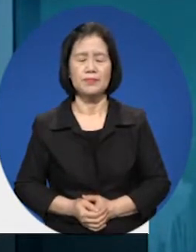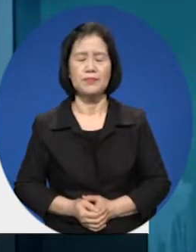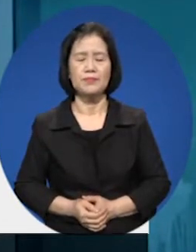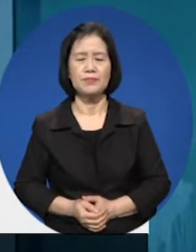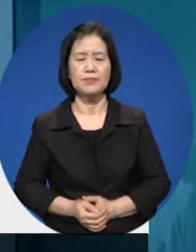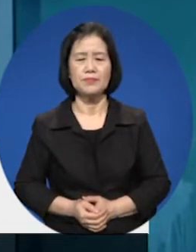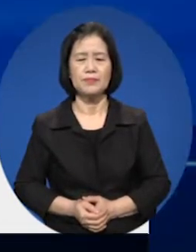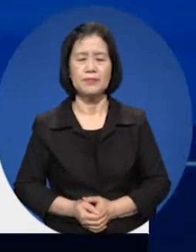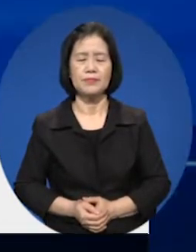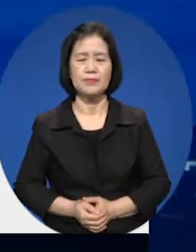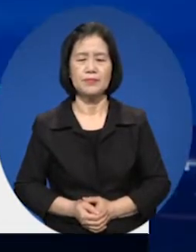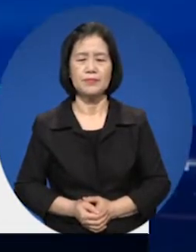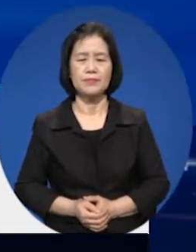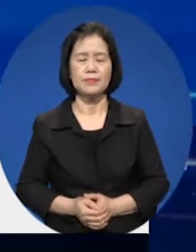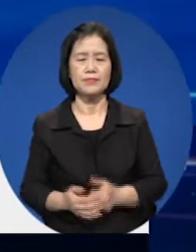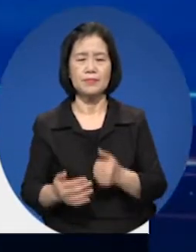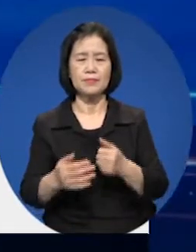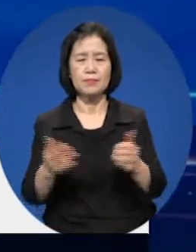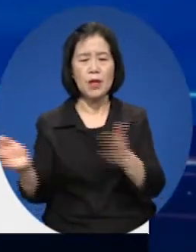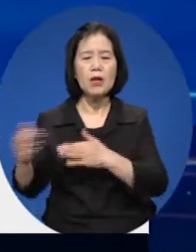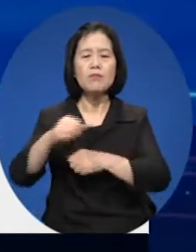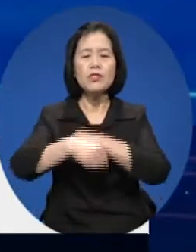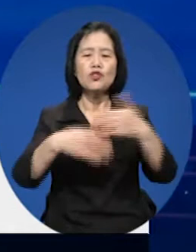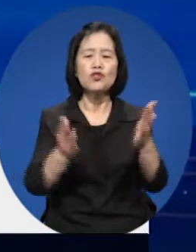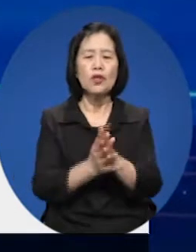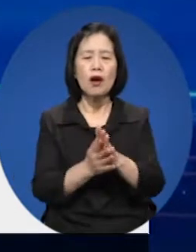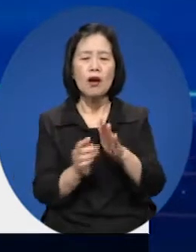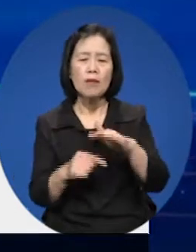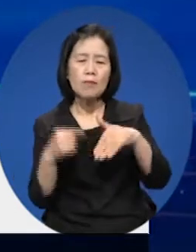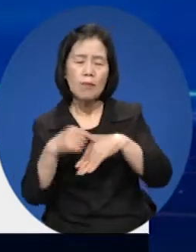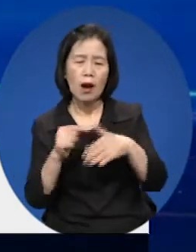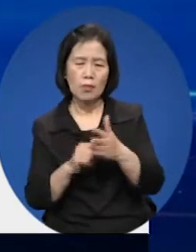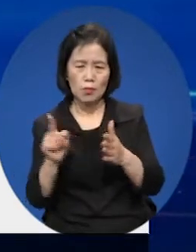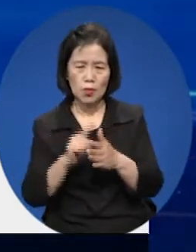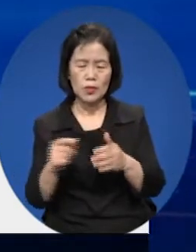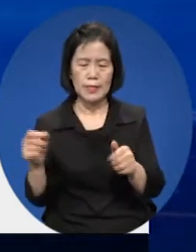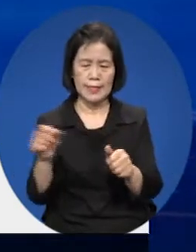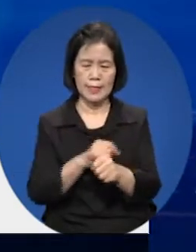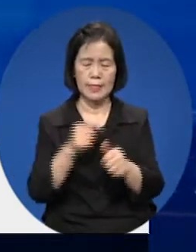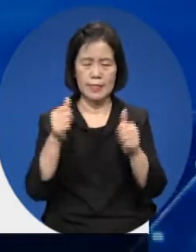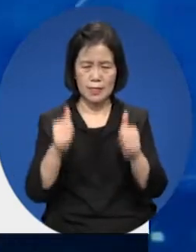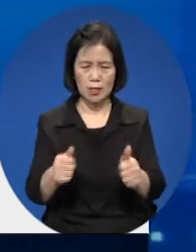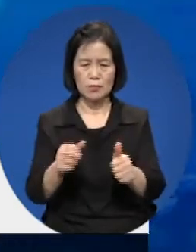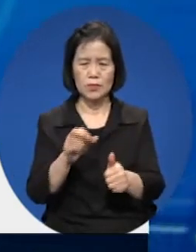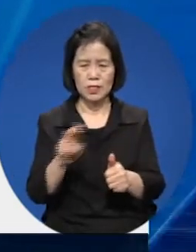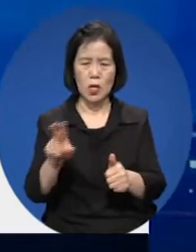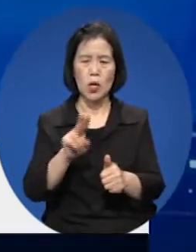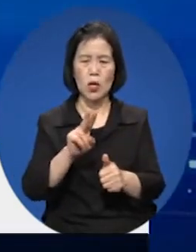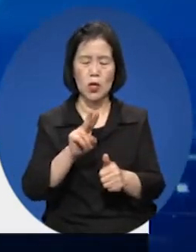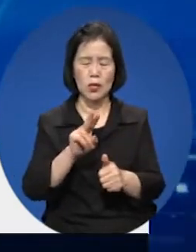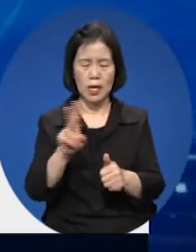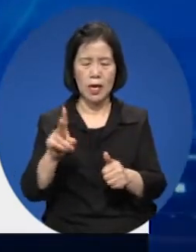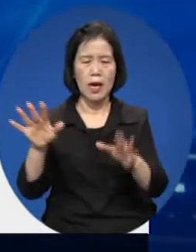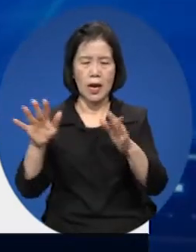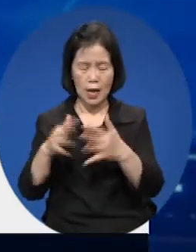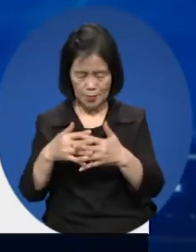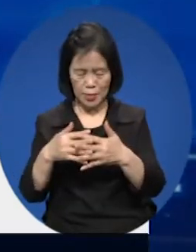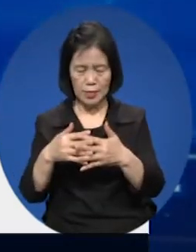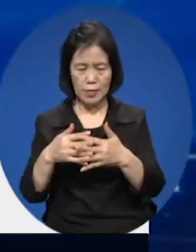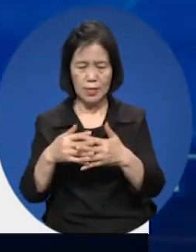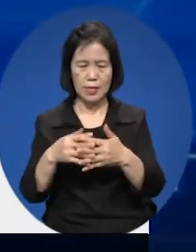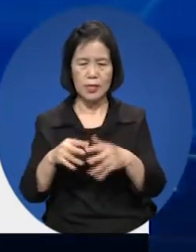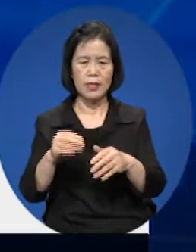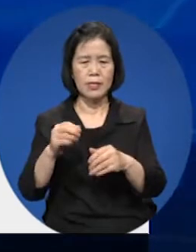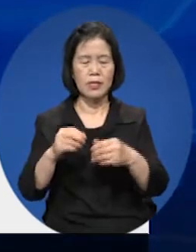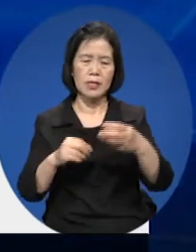그렇군요 자 그렇다면 민주당 의 속내는 무엇일까요 특검을 이제 어여 야 합의로 특검법 등등에 합의해서 아마